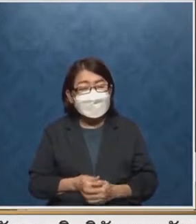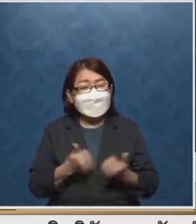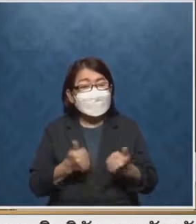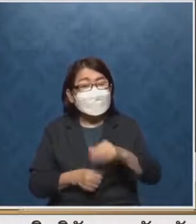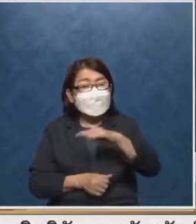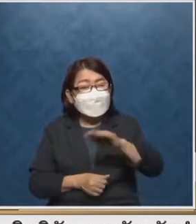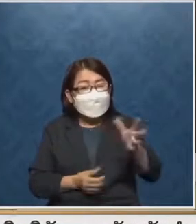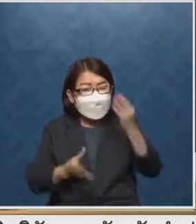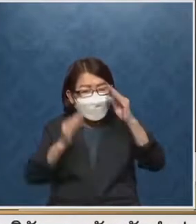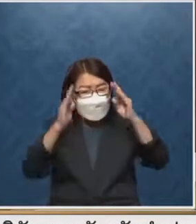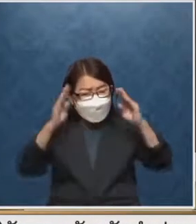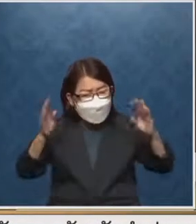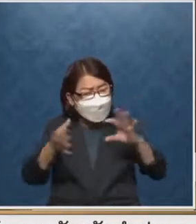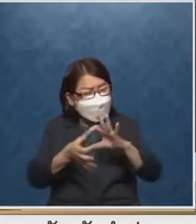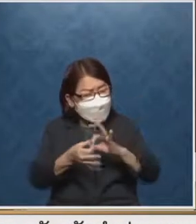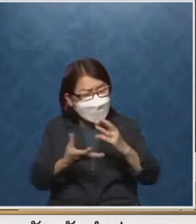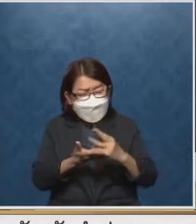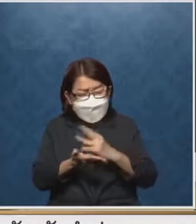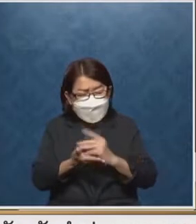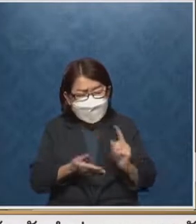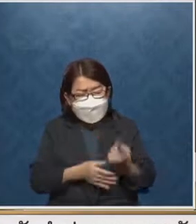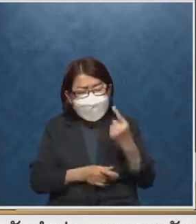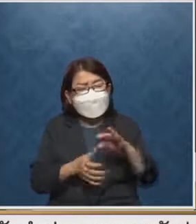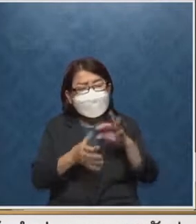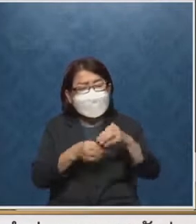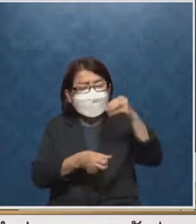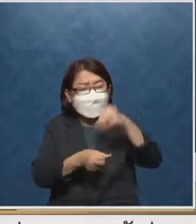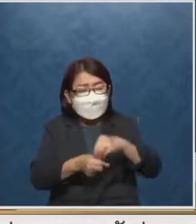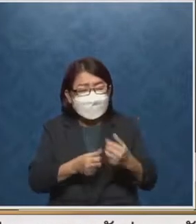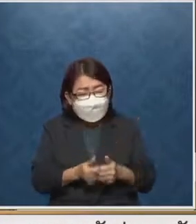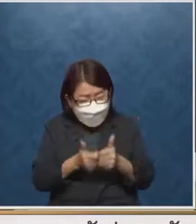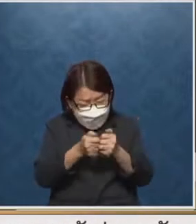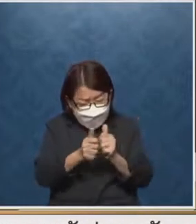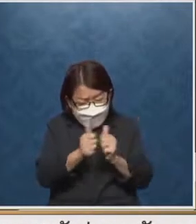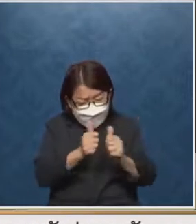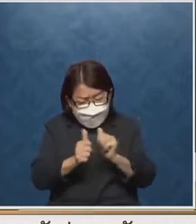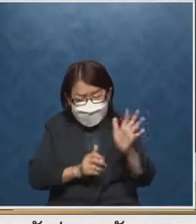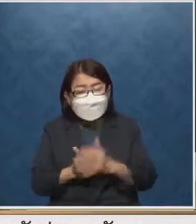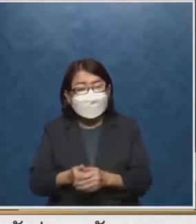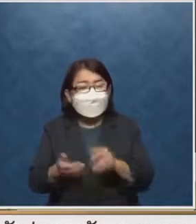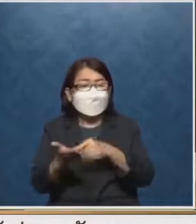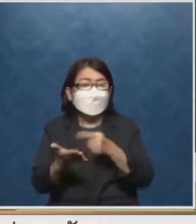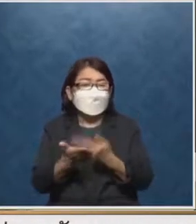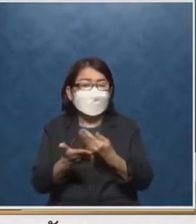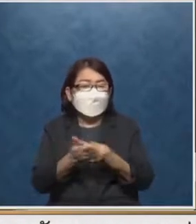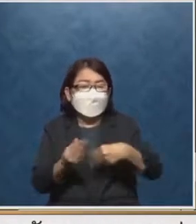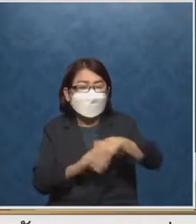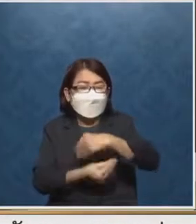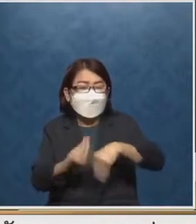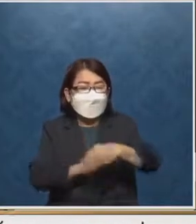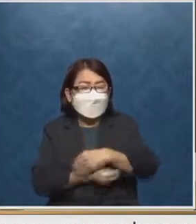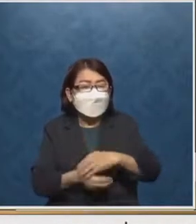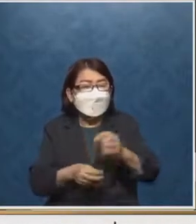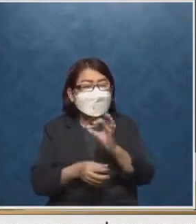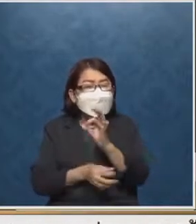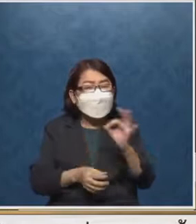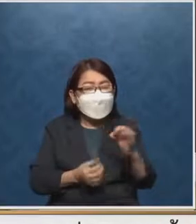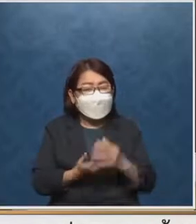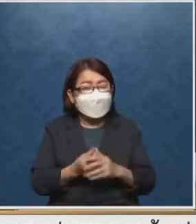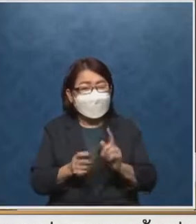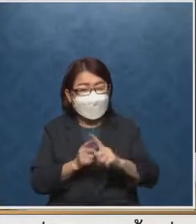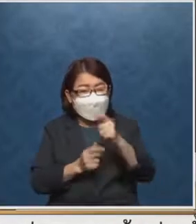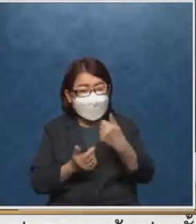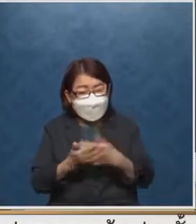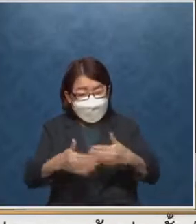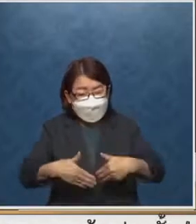จะได้ความรู้ใหม่ๆเข้าใจใหม่ๆเขาไปหลงเล่นเกมไม่ต้องไปเล่นเกมเขาเล่นเรื่องนี้ศึกษาเรื่องนี้เขาจะได้เงินครับเพราะในข